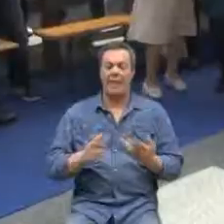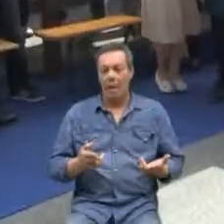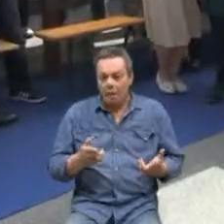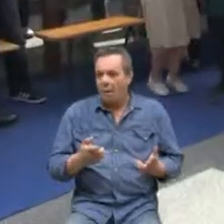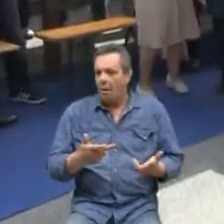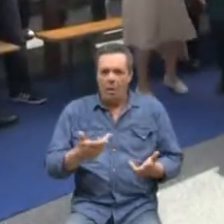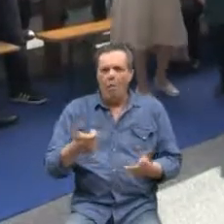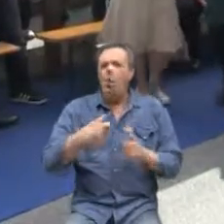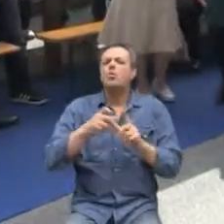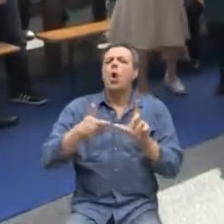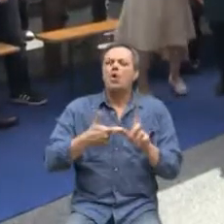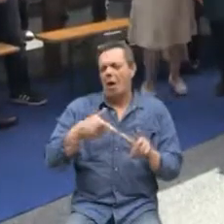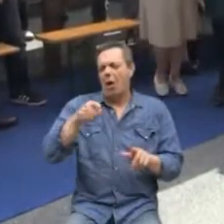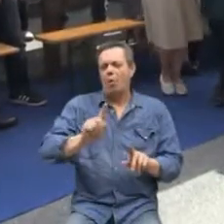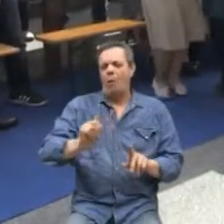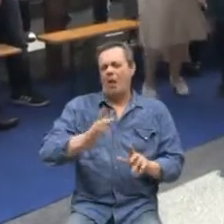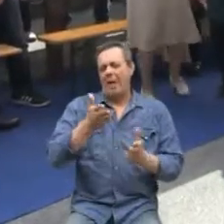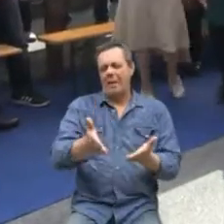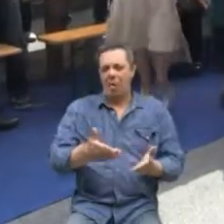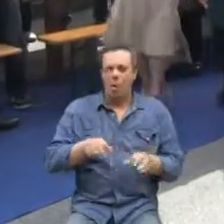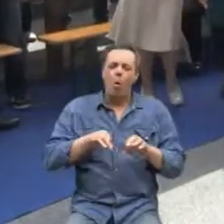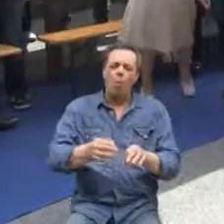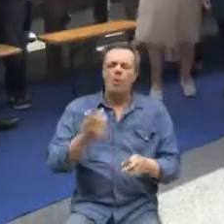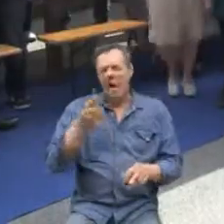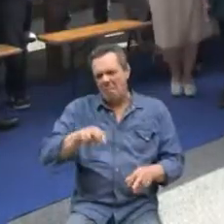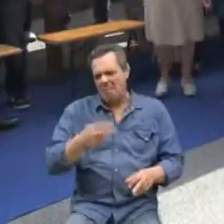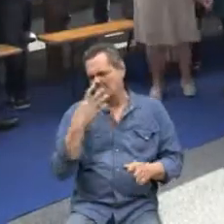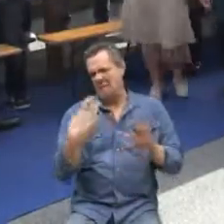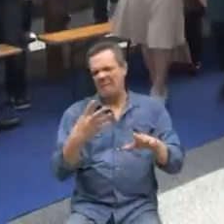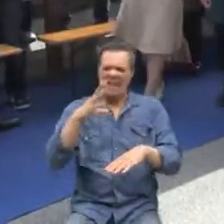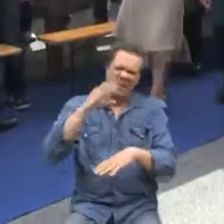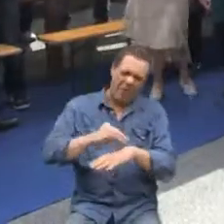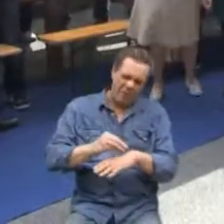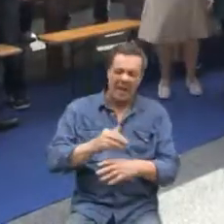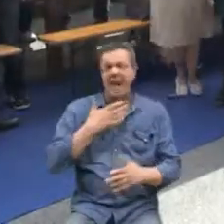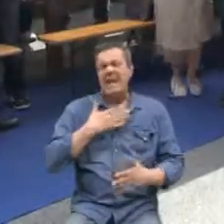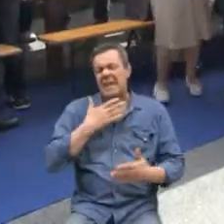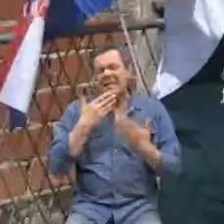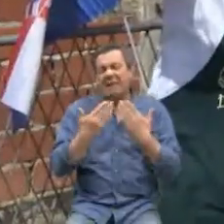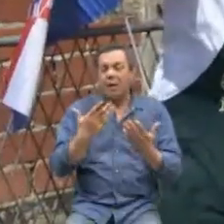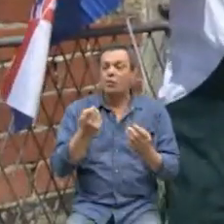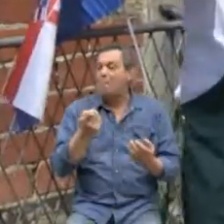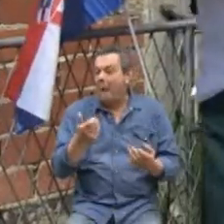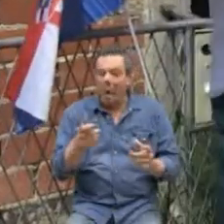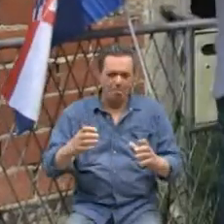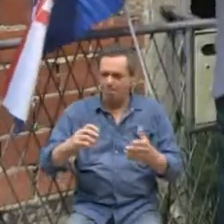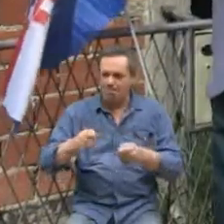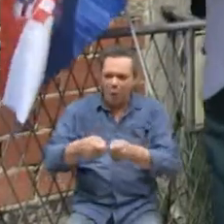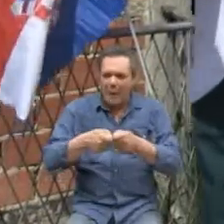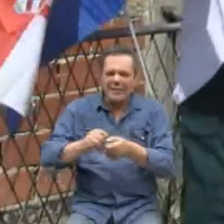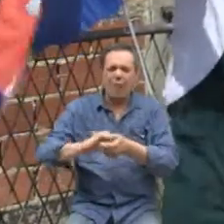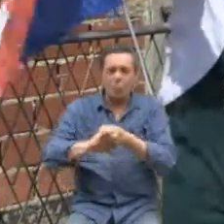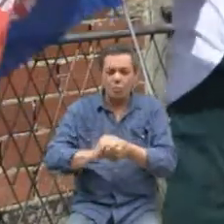U Gupčevoj ulici u Kustošiji to više nije tako. Ulica broji oko 90 stanovnika, a zahvaljujući malom organiziranom